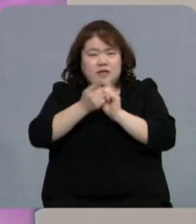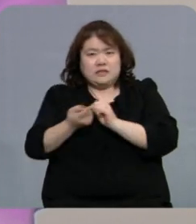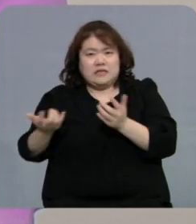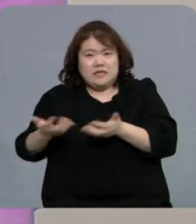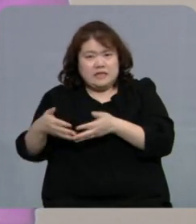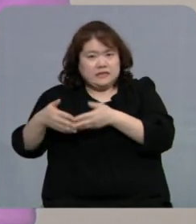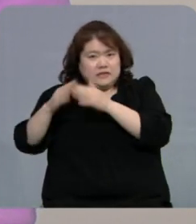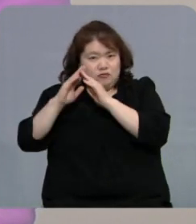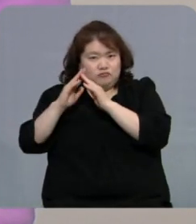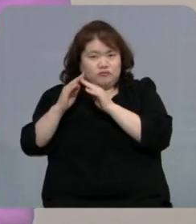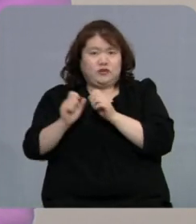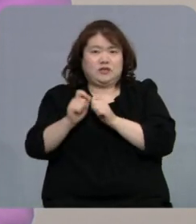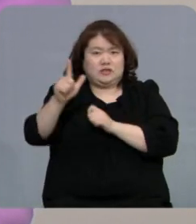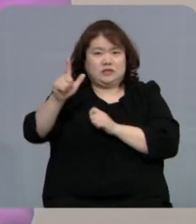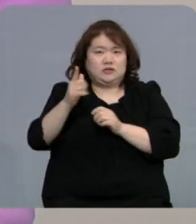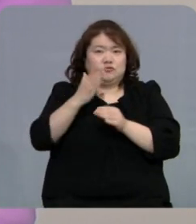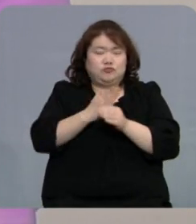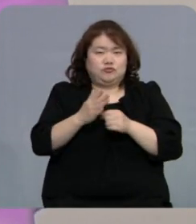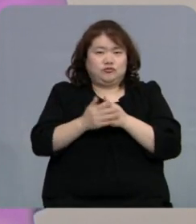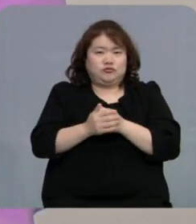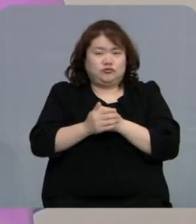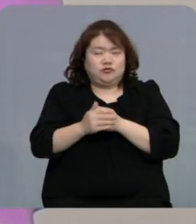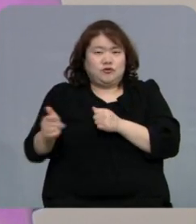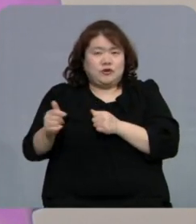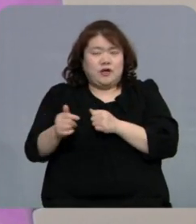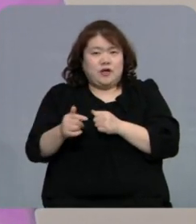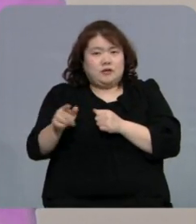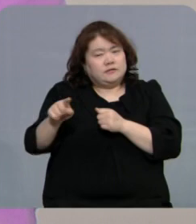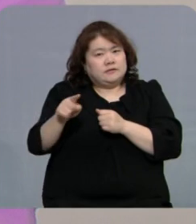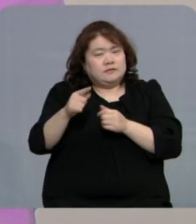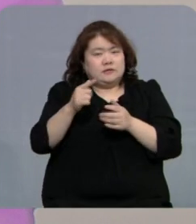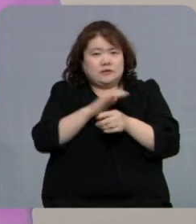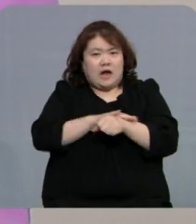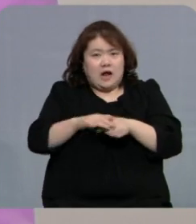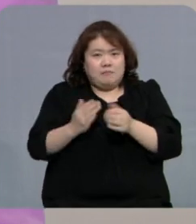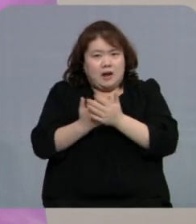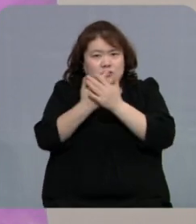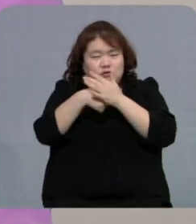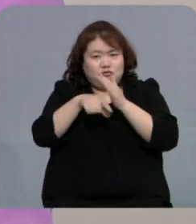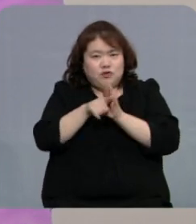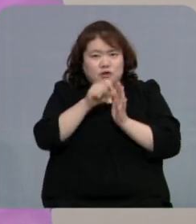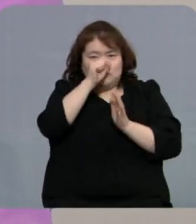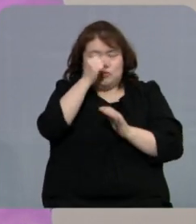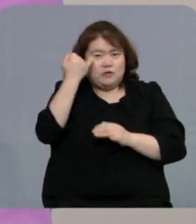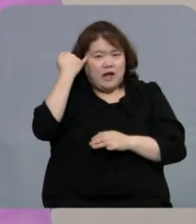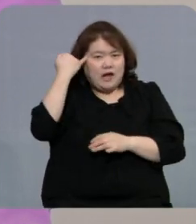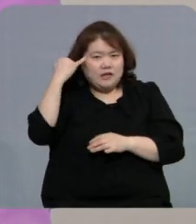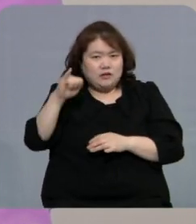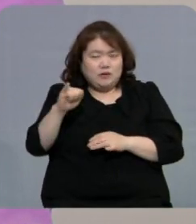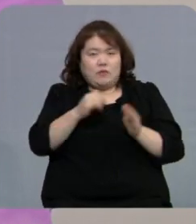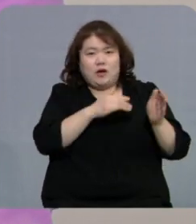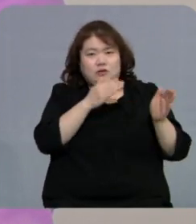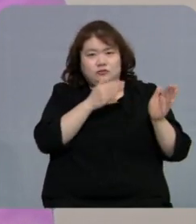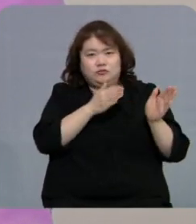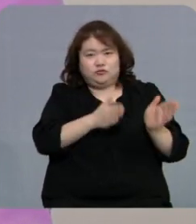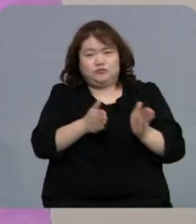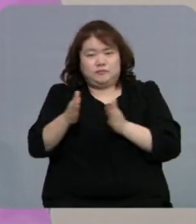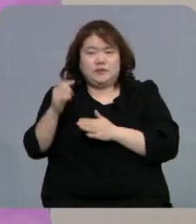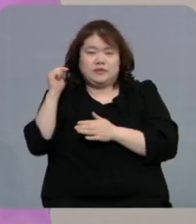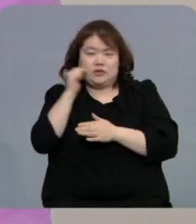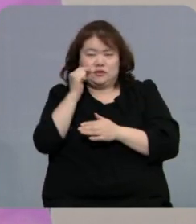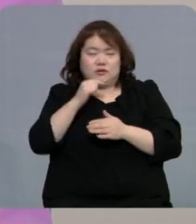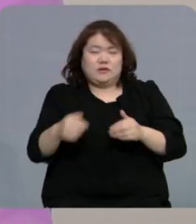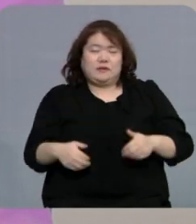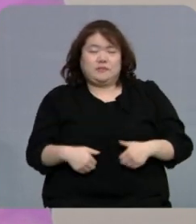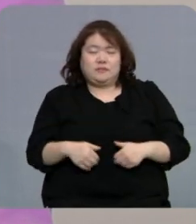늘고 있습니다. 실패율이 낮지 않은 만큼 틈새를 공략할 참신한 아이디어와 또 철저한 준비가 필요합니다.